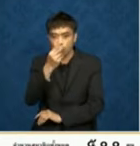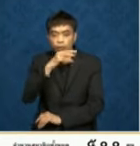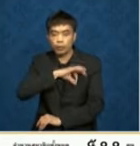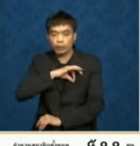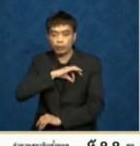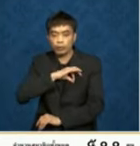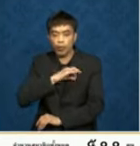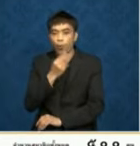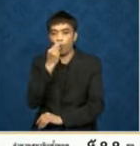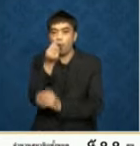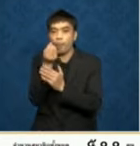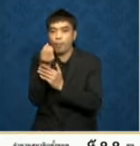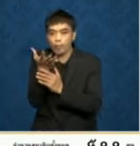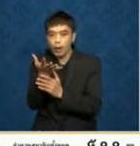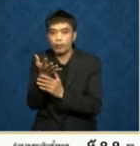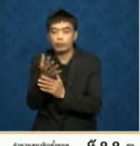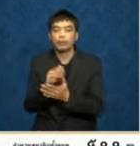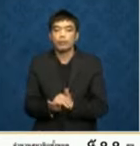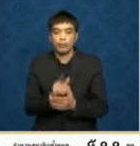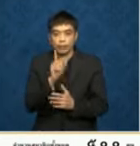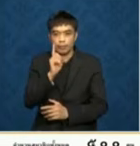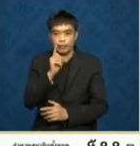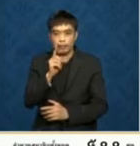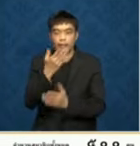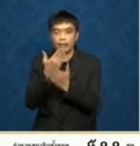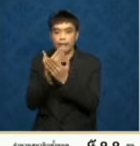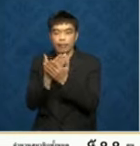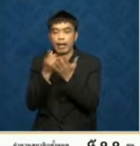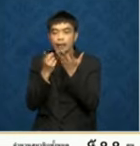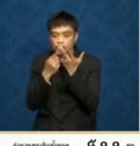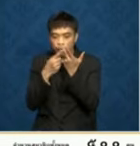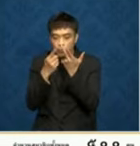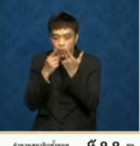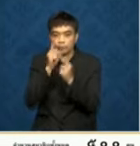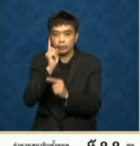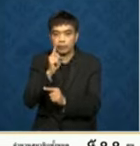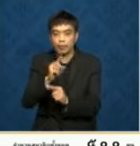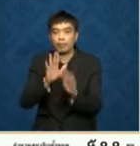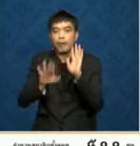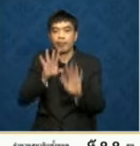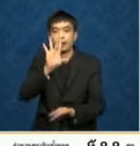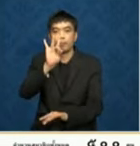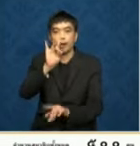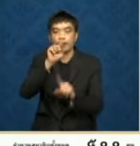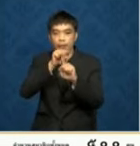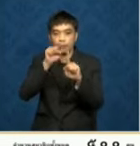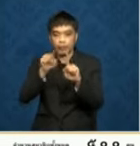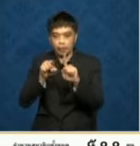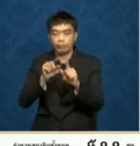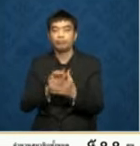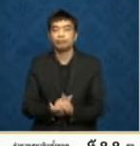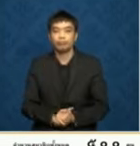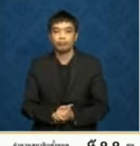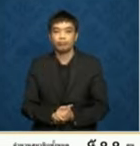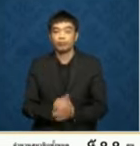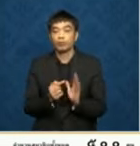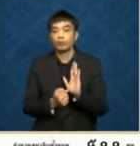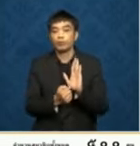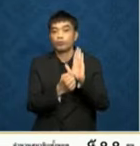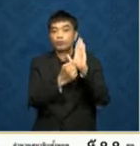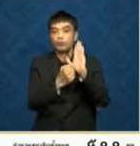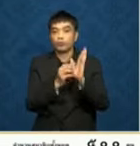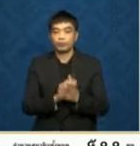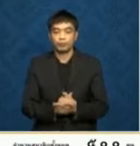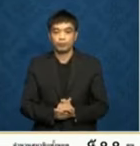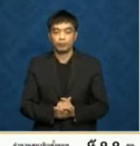็ hardwareแต่จิๆแล้วต้เรี่นว่างบลงทุนถานับสุนจรงๆมีเพงแ่ 8.helm%ขอนิยธุึสอย่างครัท